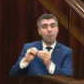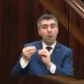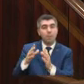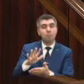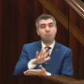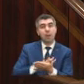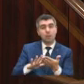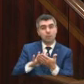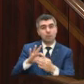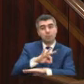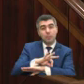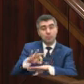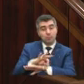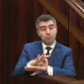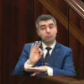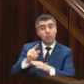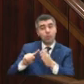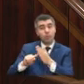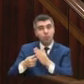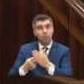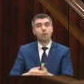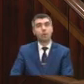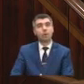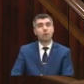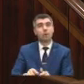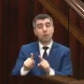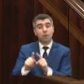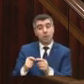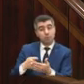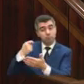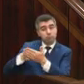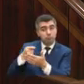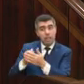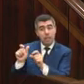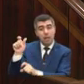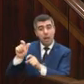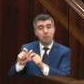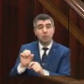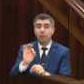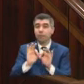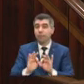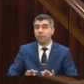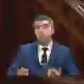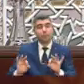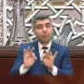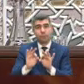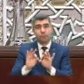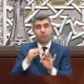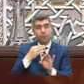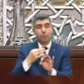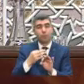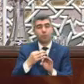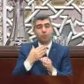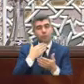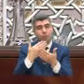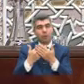المكتب الوطني والساكنه. اولا الساكنه ما تقدرش تسدد الديون اللي عليها، وبالتالي كتصبح محرومه من هذه الماده الحيويه.